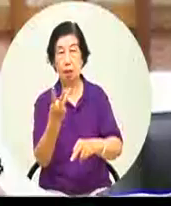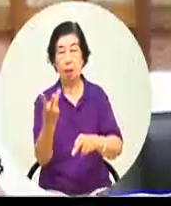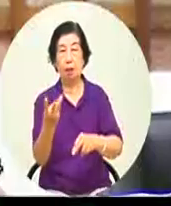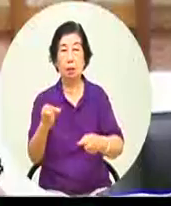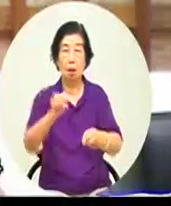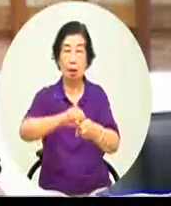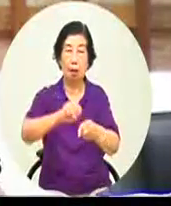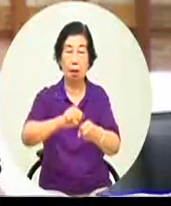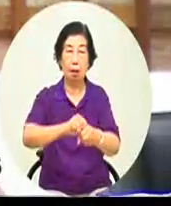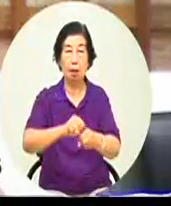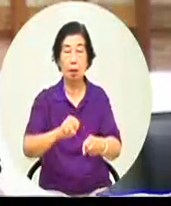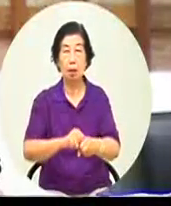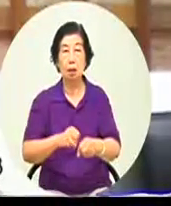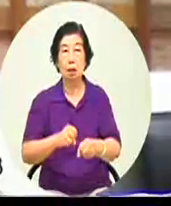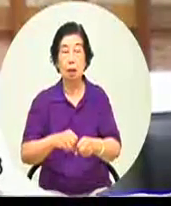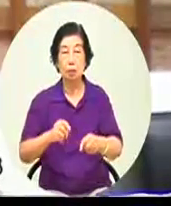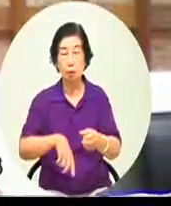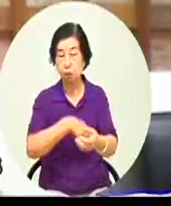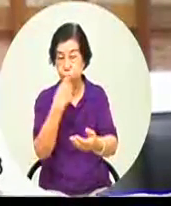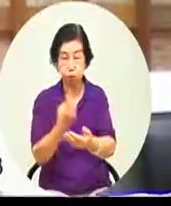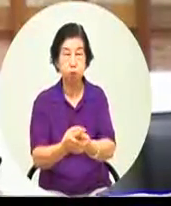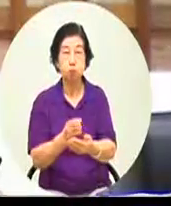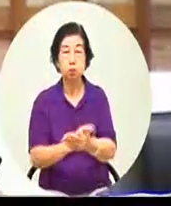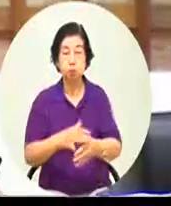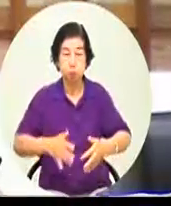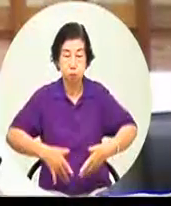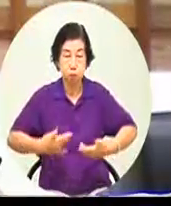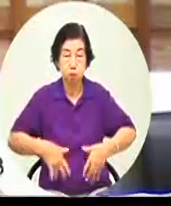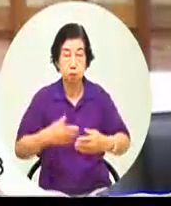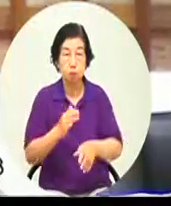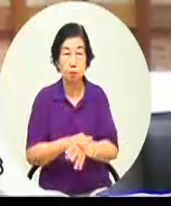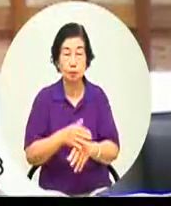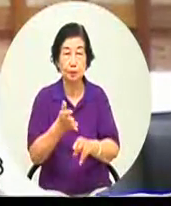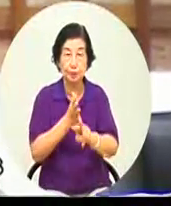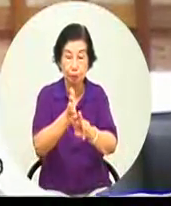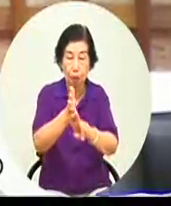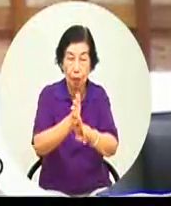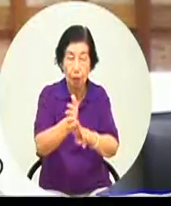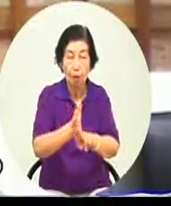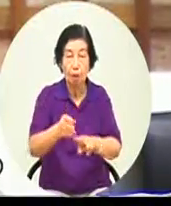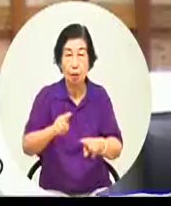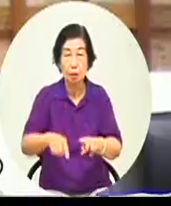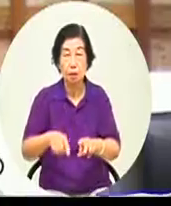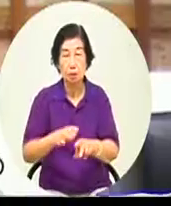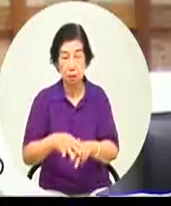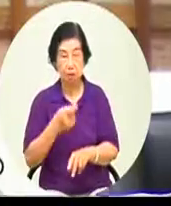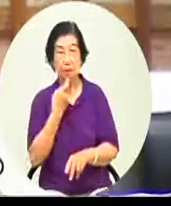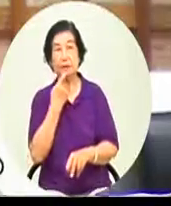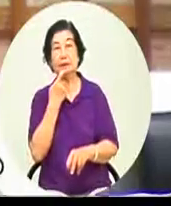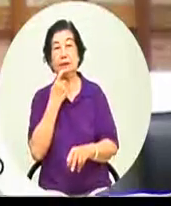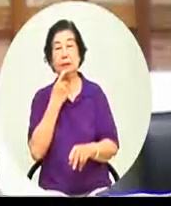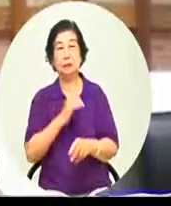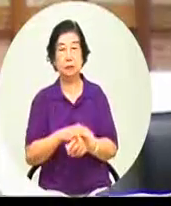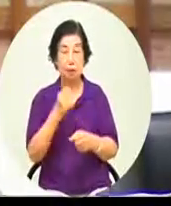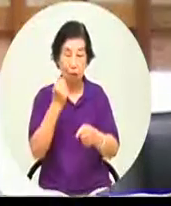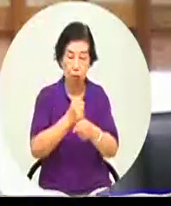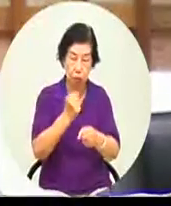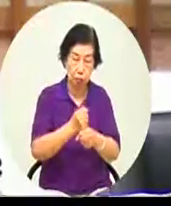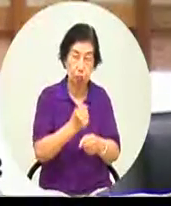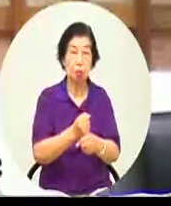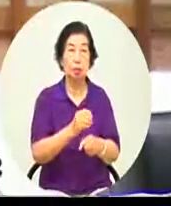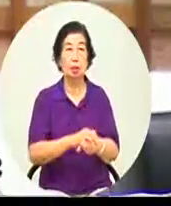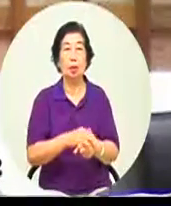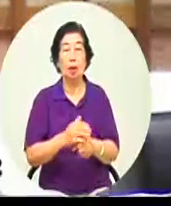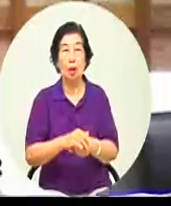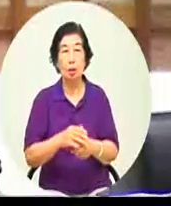这个整个的轻轨未来是不是质疑你们这个样子做下去，会成为另外一个前坑